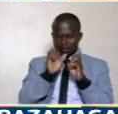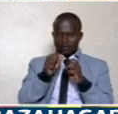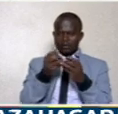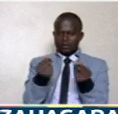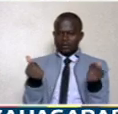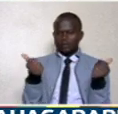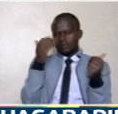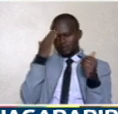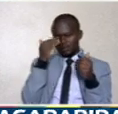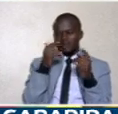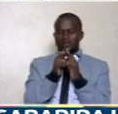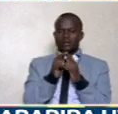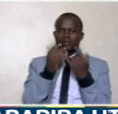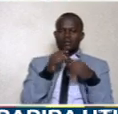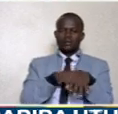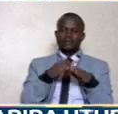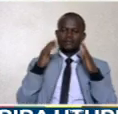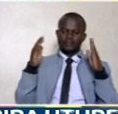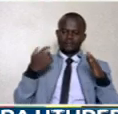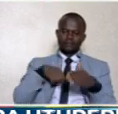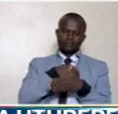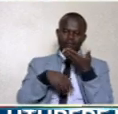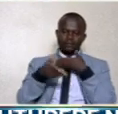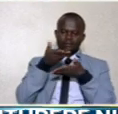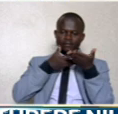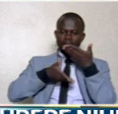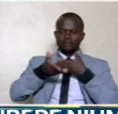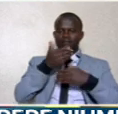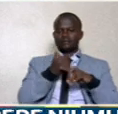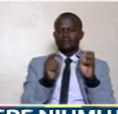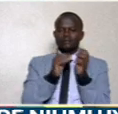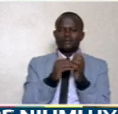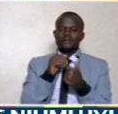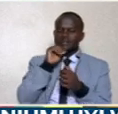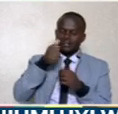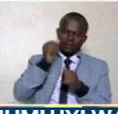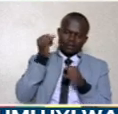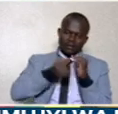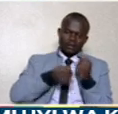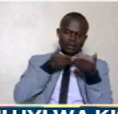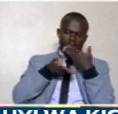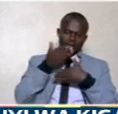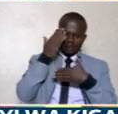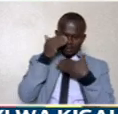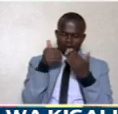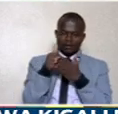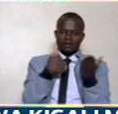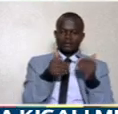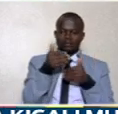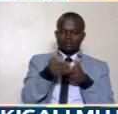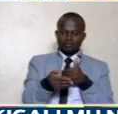n'inama yamaze igihe kirekire, rero twaganiriye kandi ntabwo ari ubwa nyuma tuganira, kuko ni